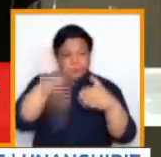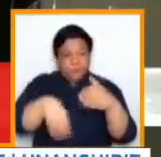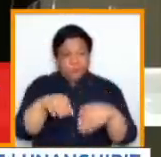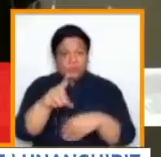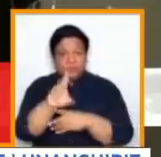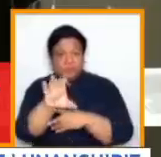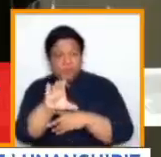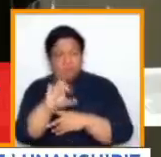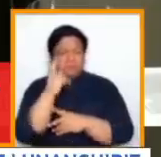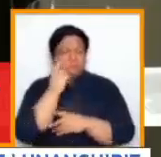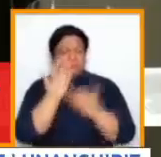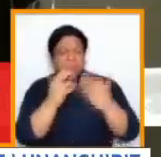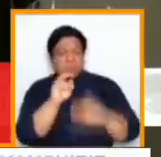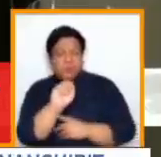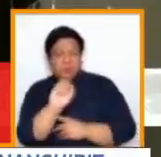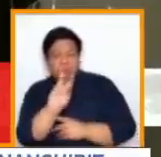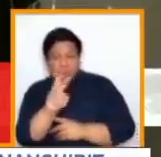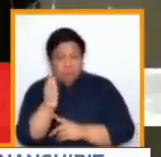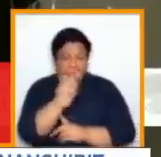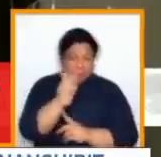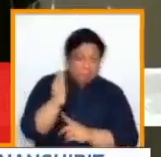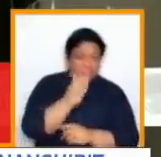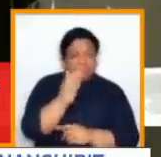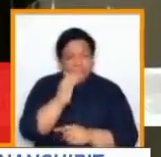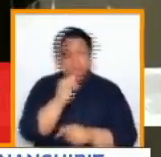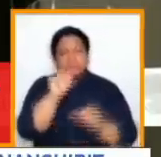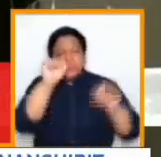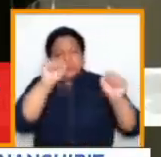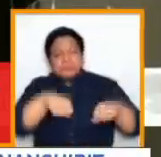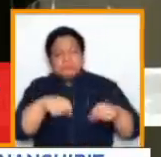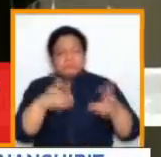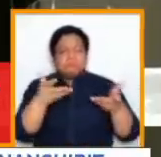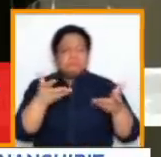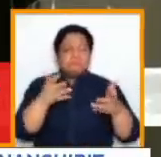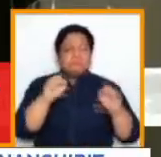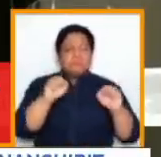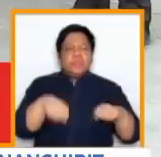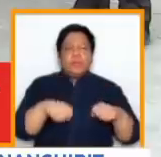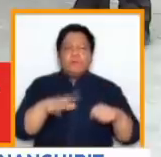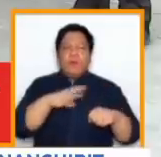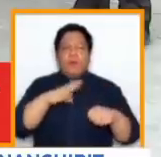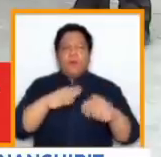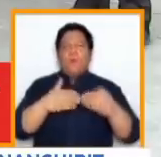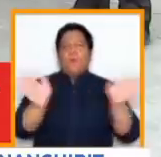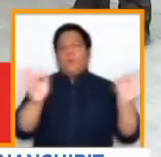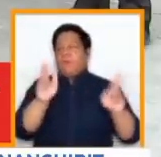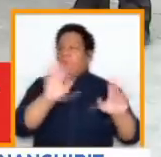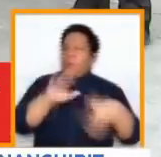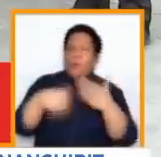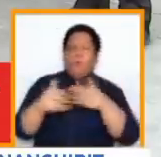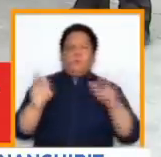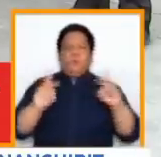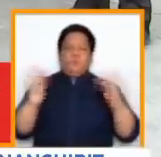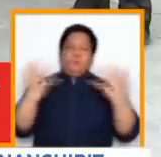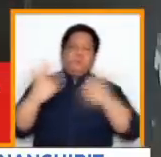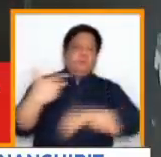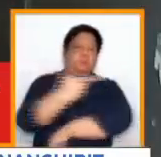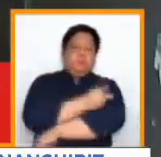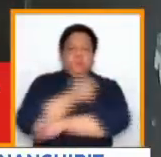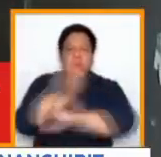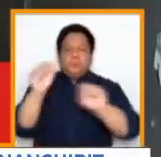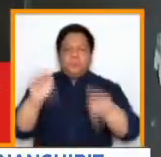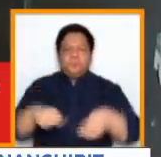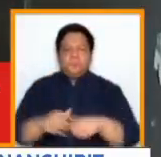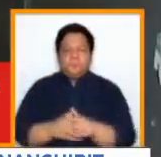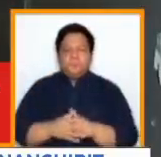even earlier, pwede na po nating i-open ang general public. Naging matagumpay naman daw ang pagpapatupad ng